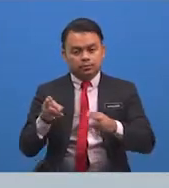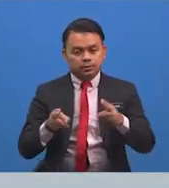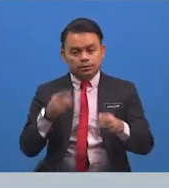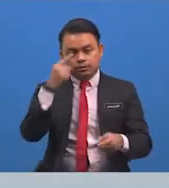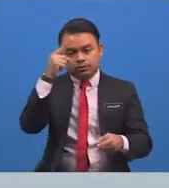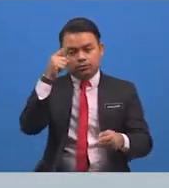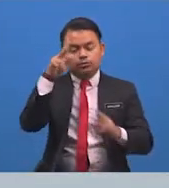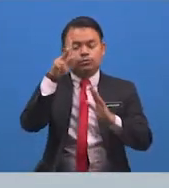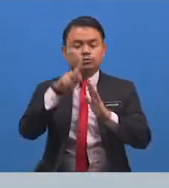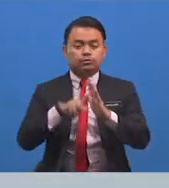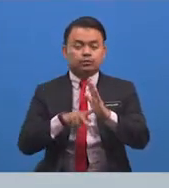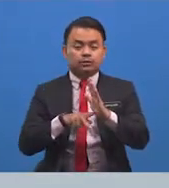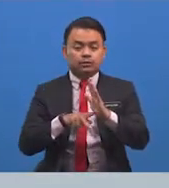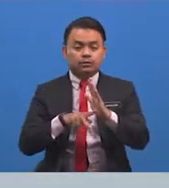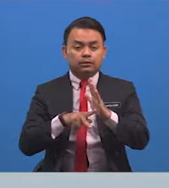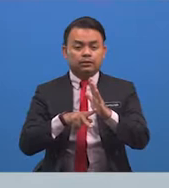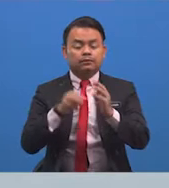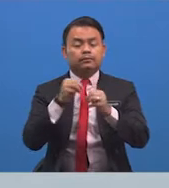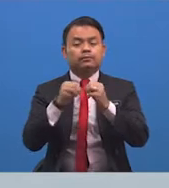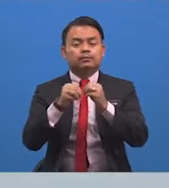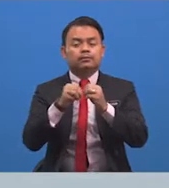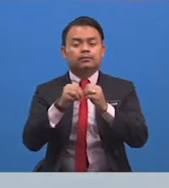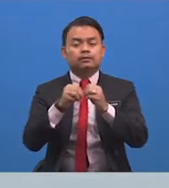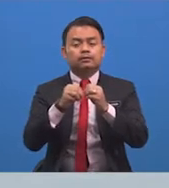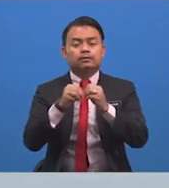masalah perubahan suhu global.